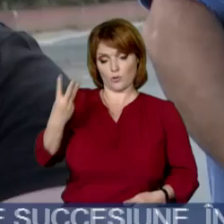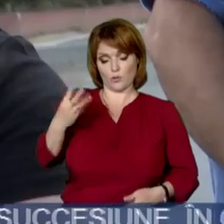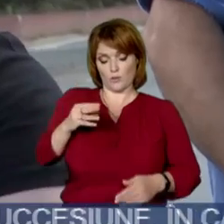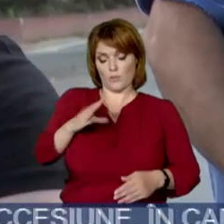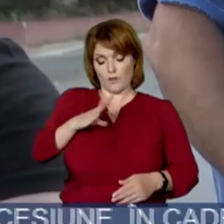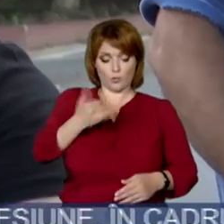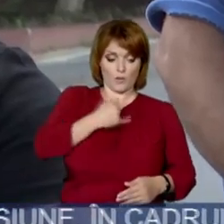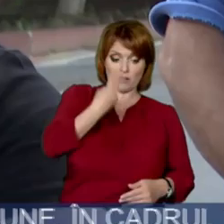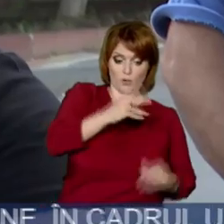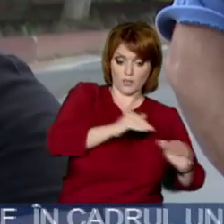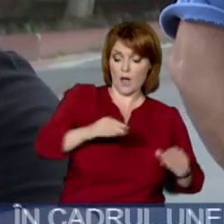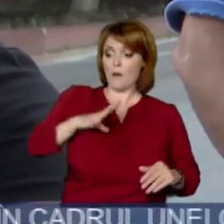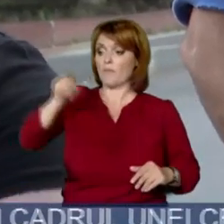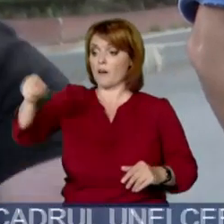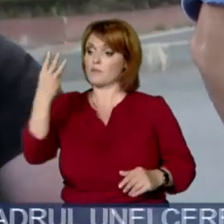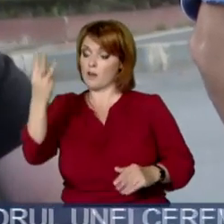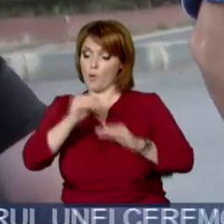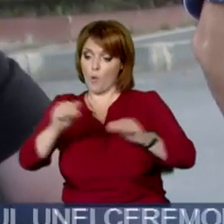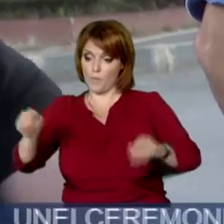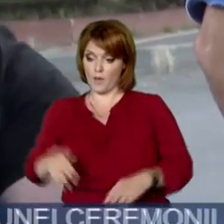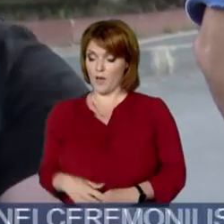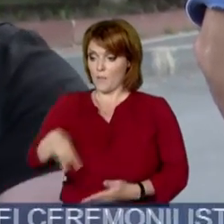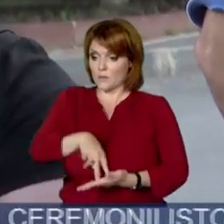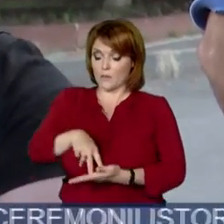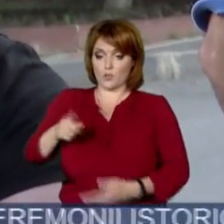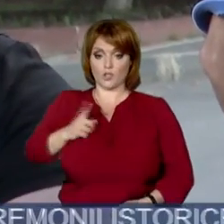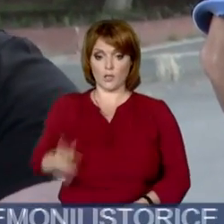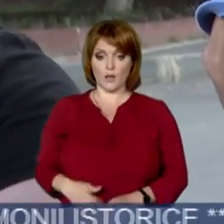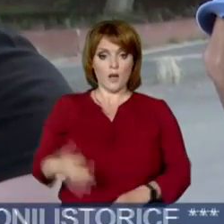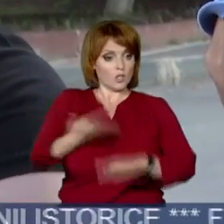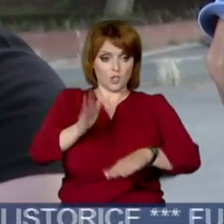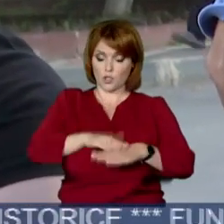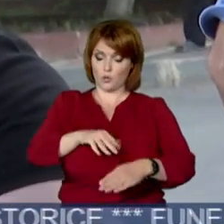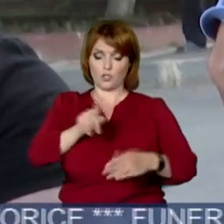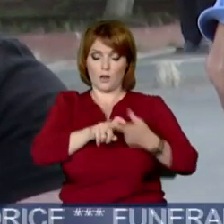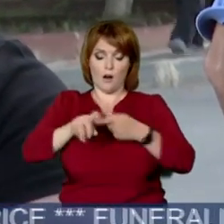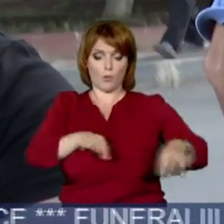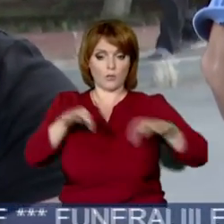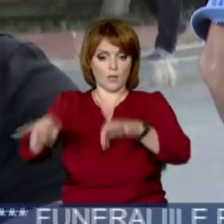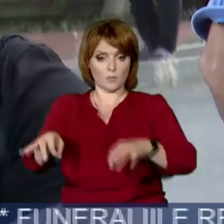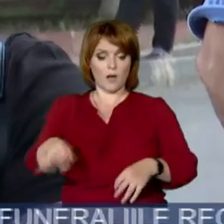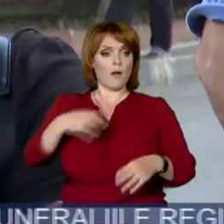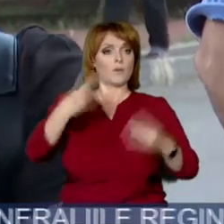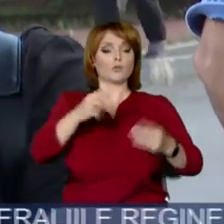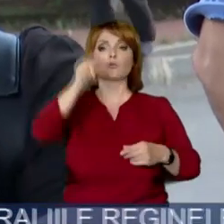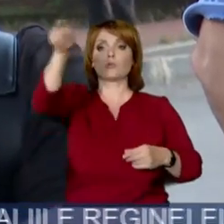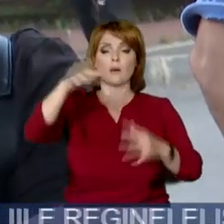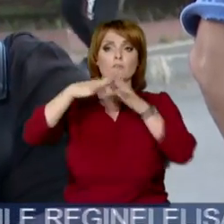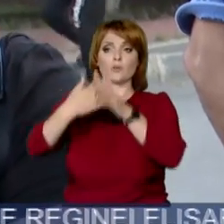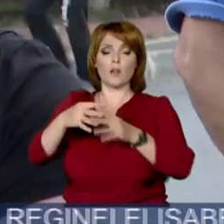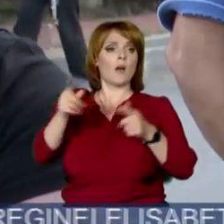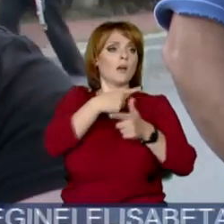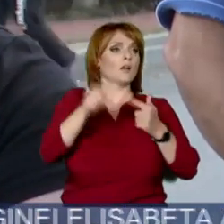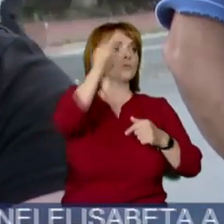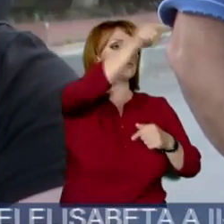dealul ăsta. E foarte încărcat transportul, cu copiii vin de la Dobruja să duc la școală, când în vale ajungi acolo sau în centru sau chiar mai cim de aeroport,